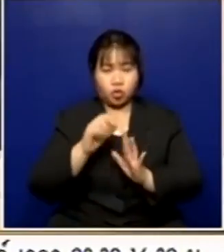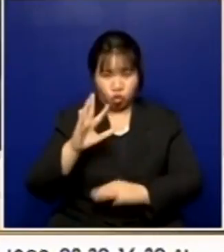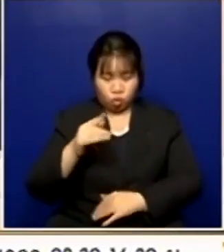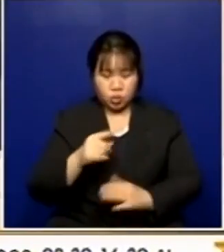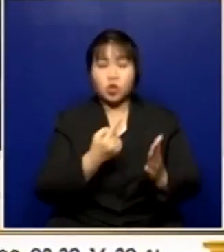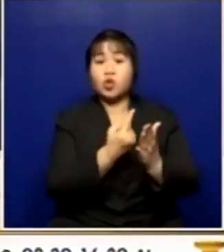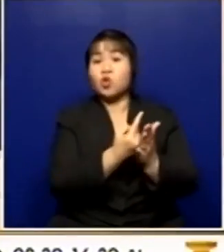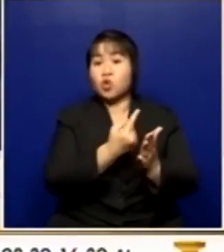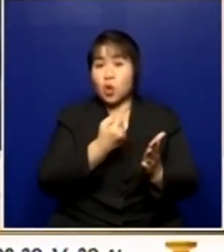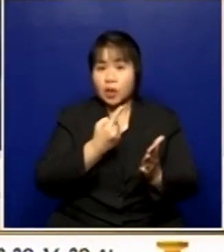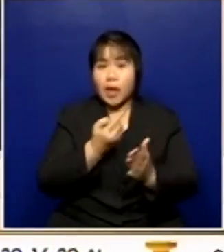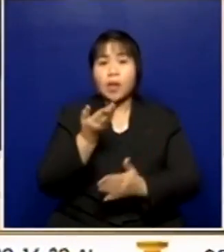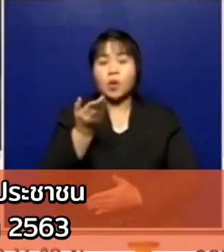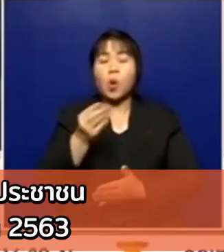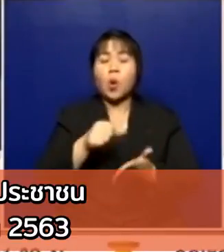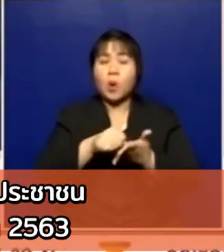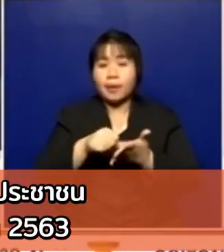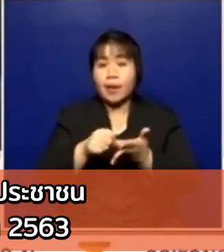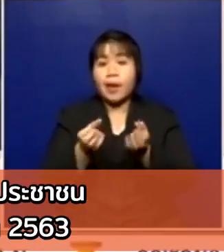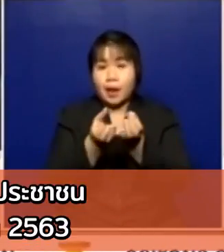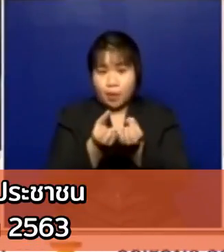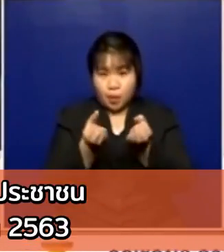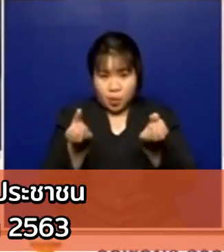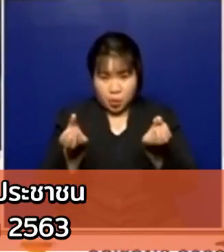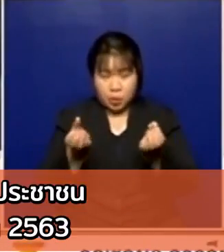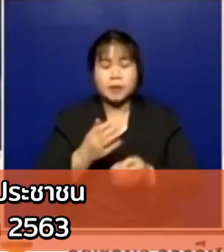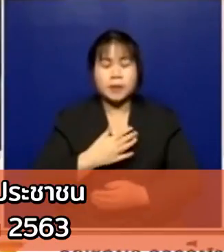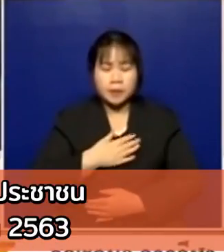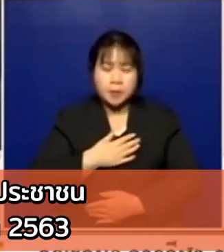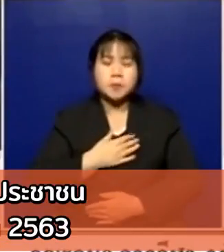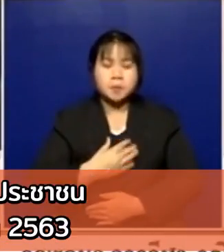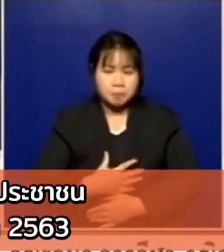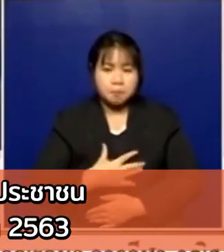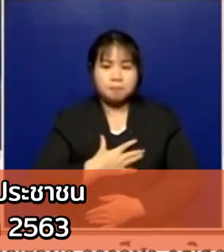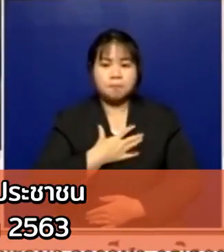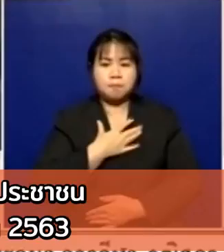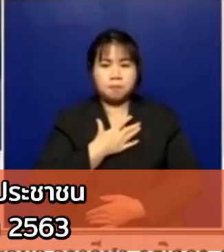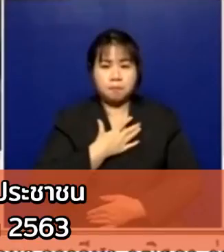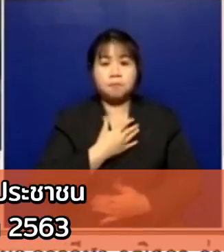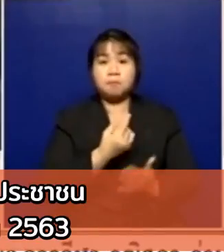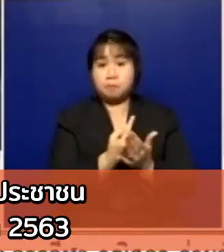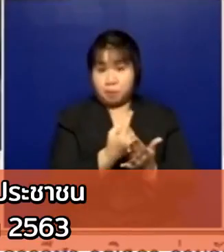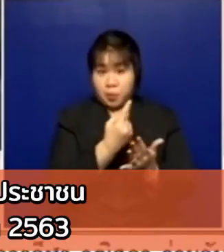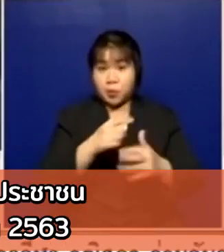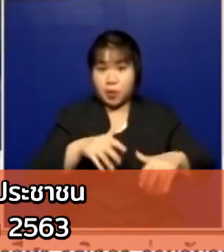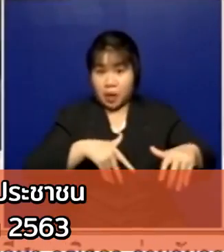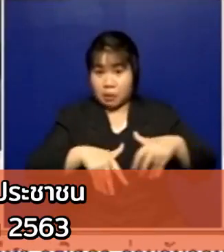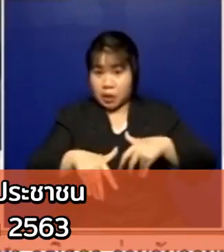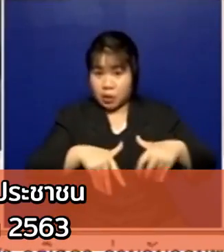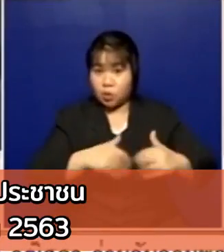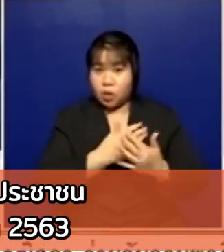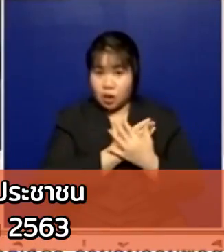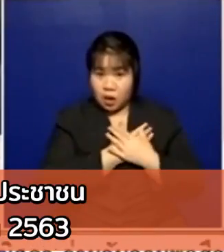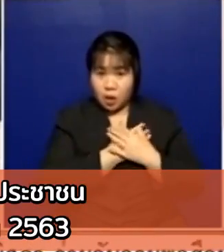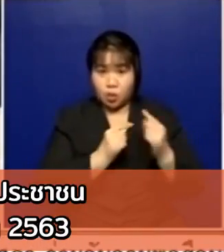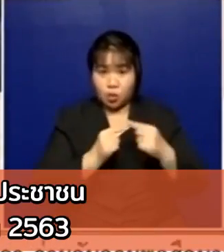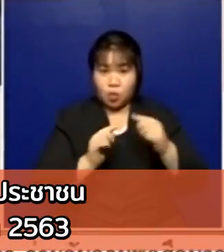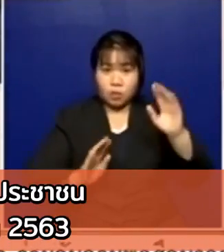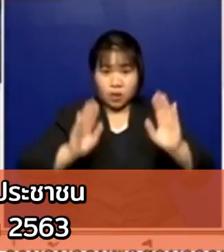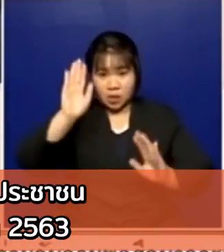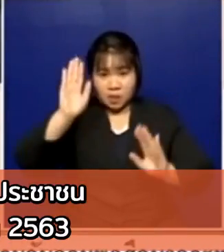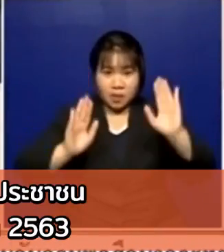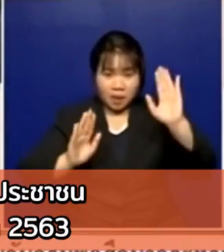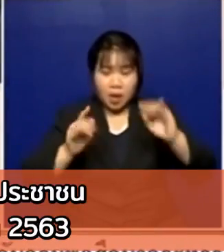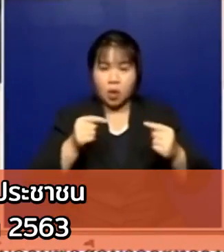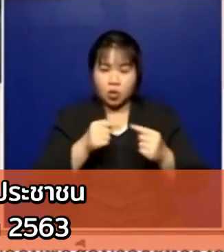เสนอร่างแก้ไขรัฐธรรมนูญรู้สึกเป็นเกียรติยิ่งที่ได้เป็นตัวแทนของประชาชนผู้รักประชาธิปไตยที่จะ